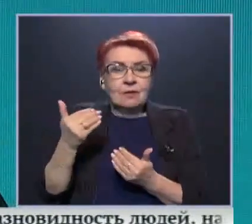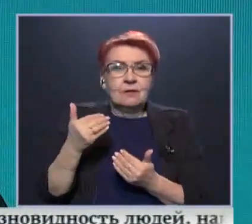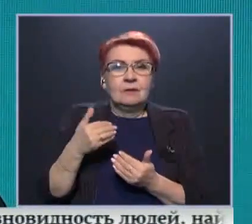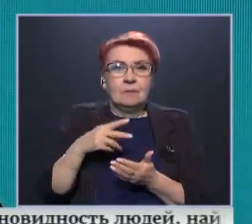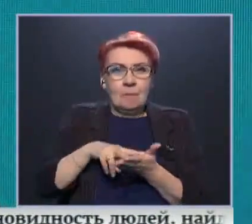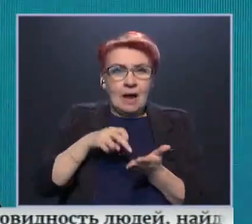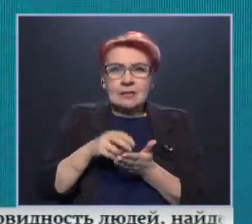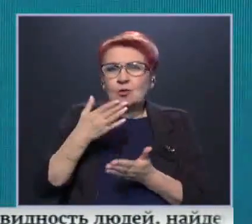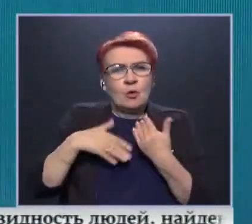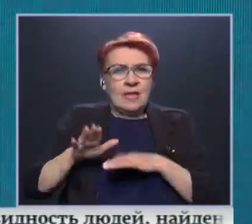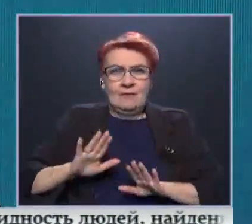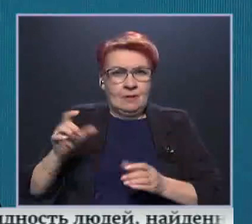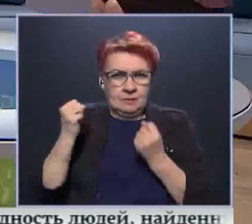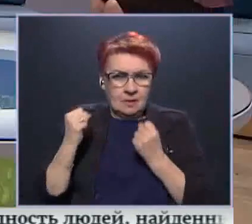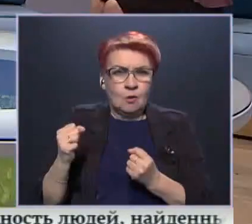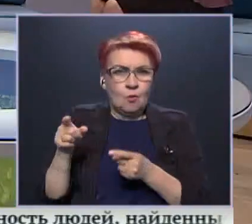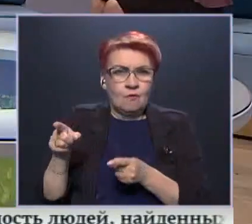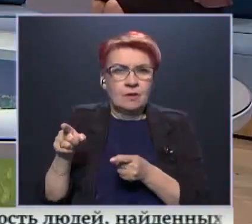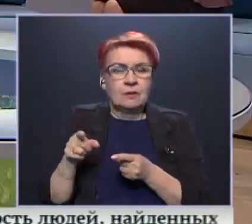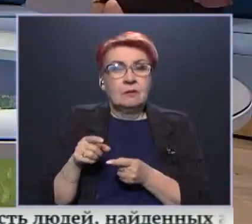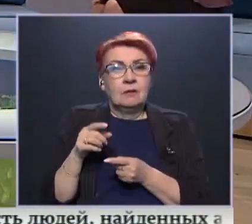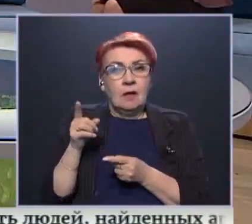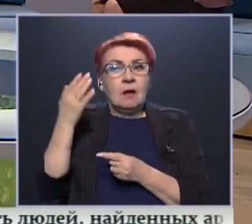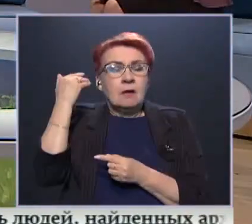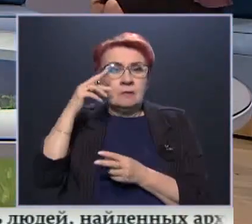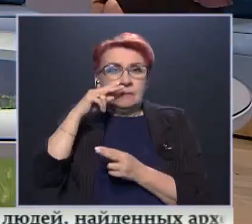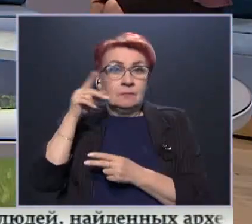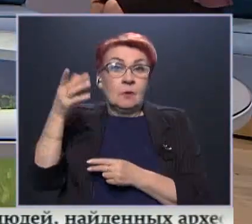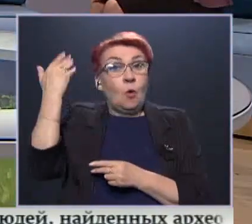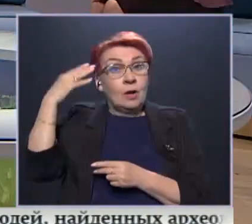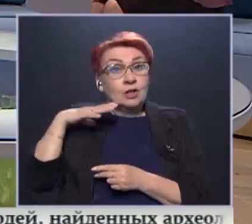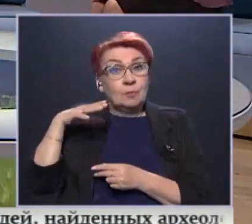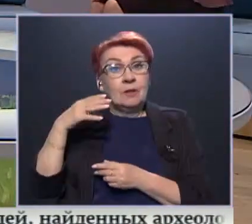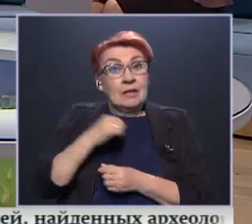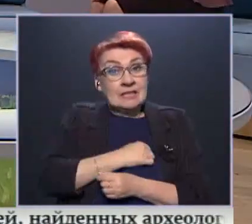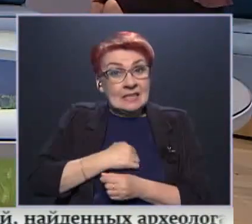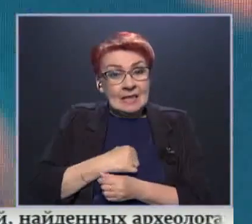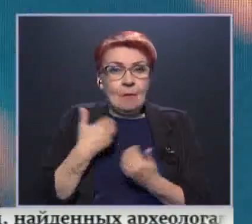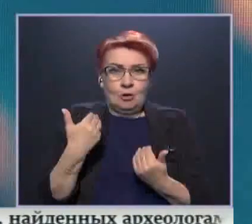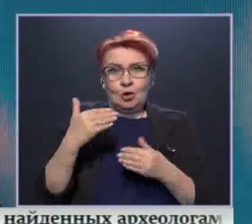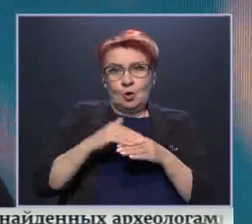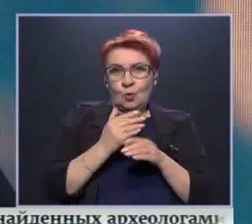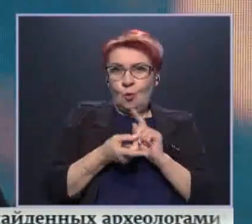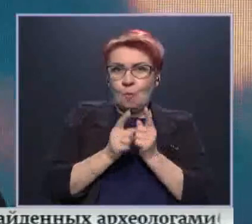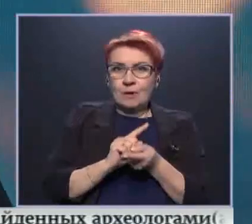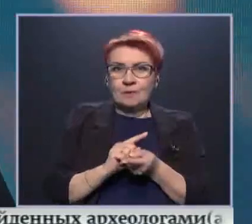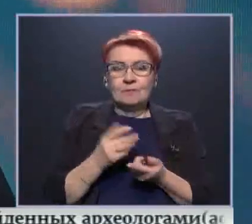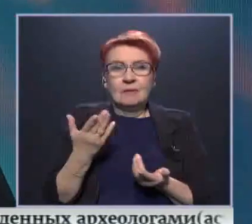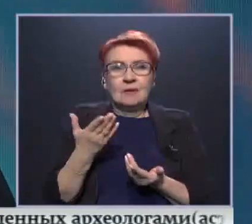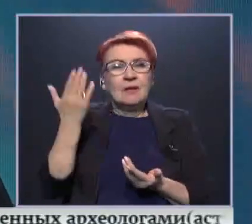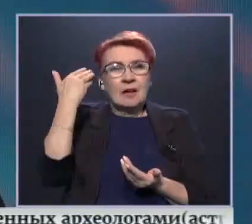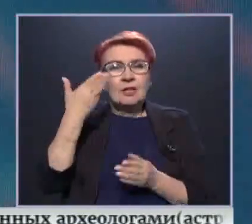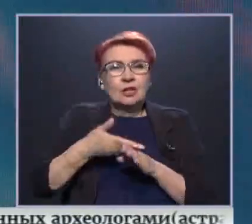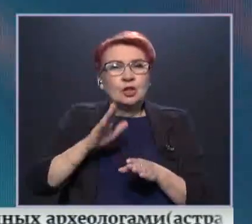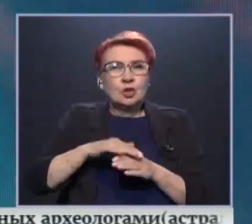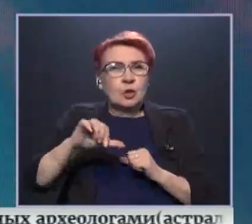внутренне изменился, это для них тоже пример, что он был злым, стал добрым. Ну, я и какие-то тяжкие грехи